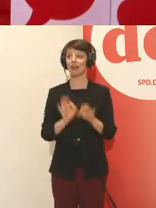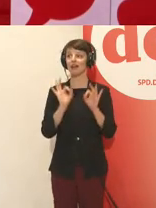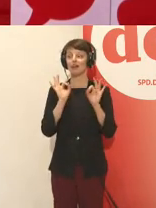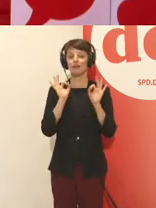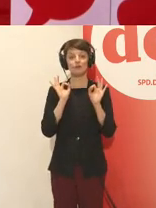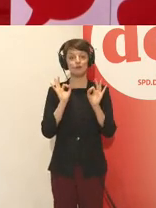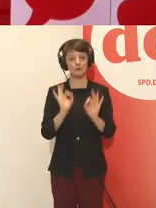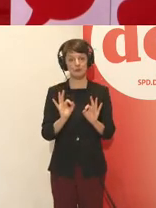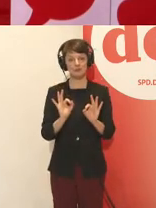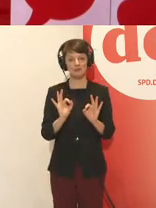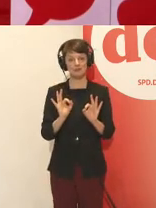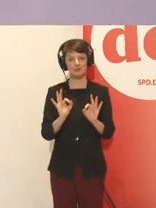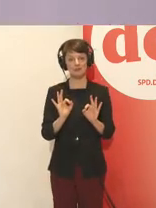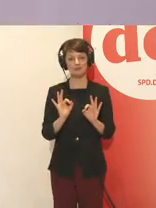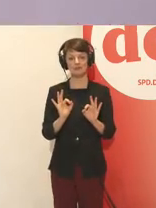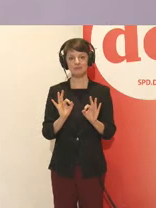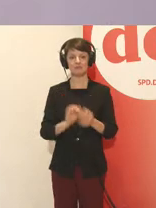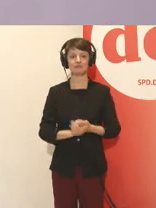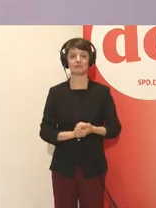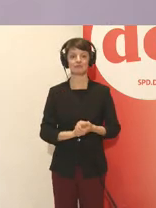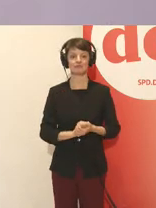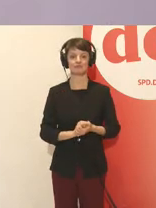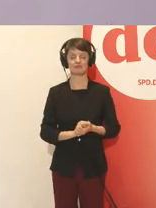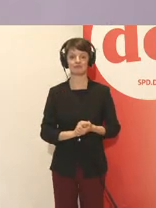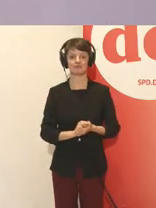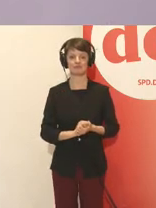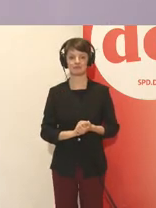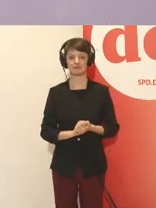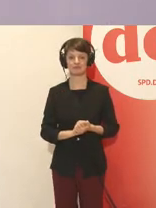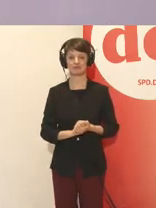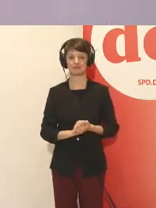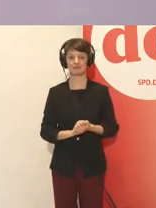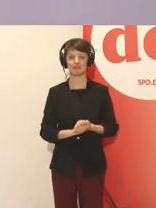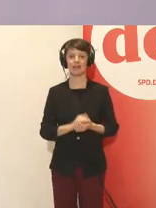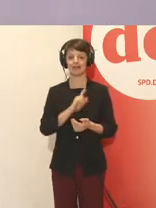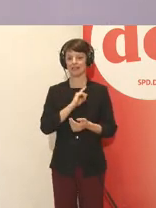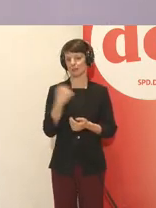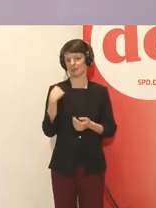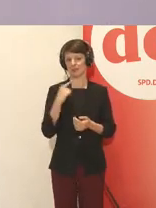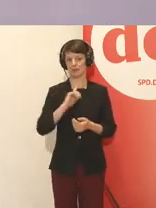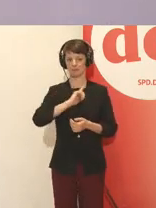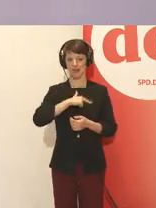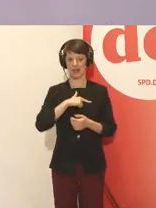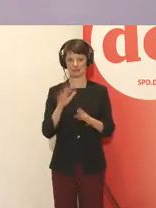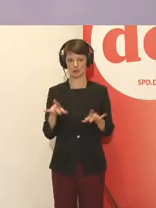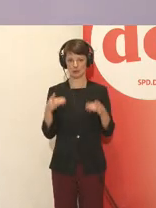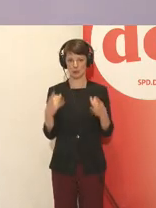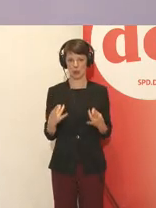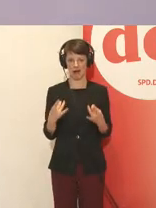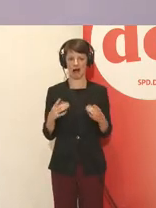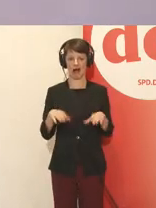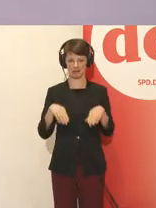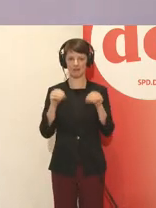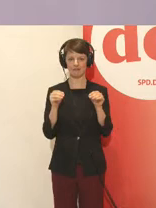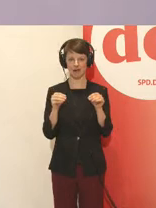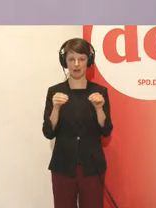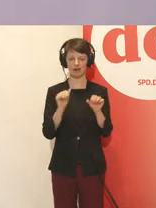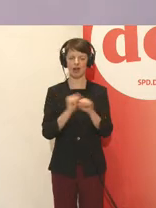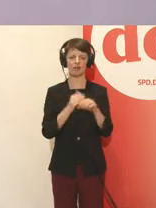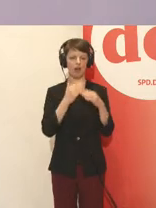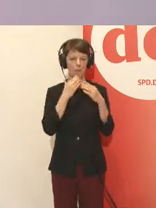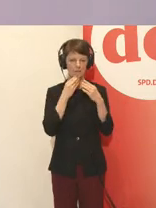ich habe auch eine von denen die in diesem jahr im märz mit yoga angefangen haben deswegen kann ich das